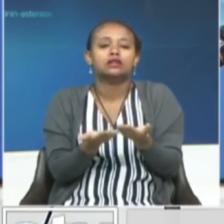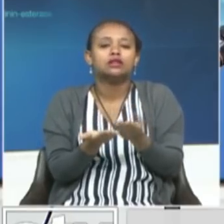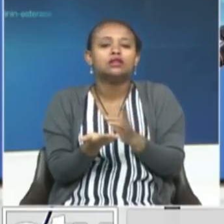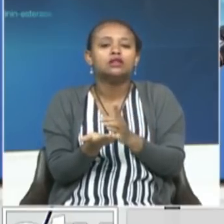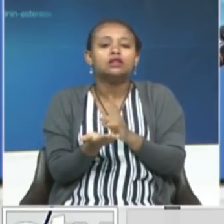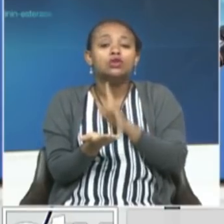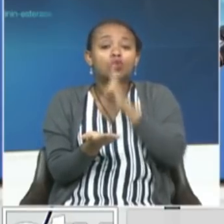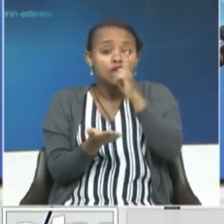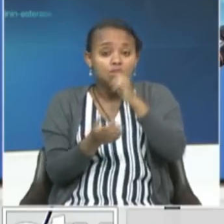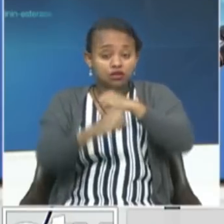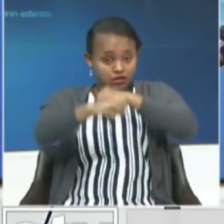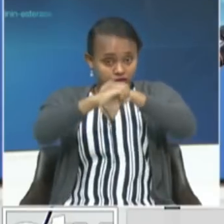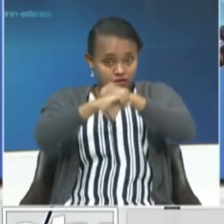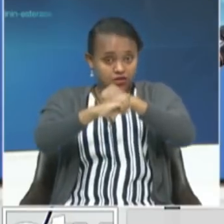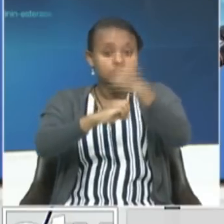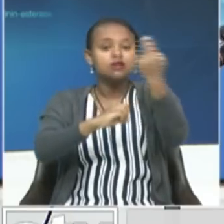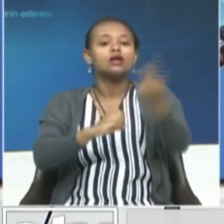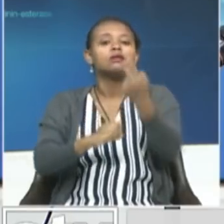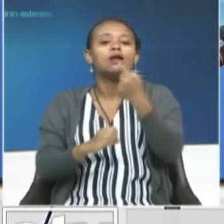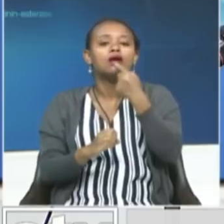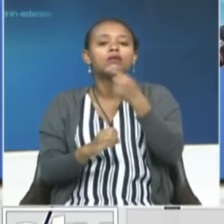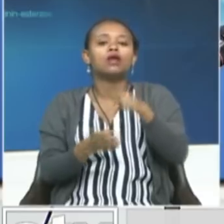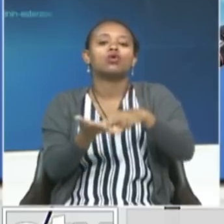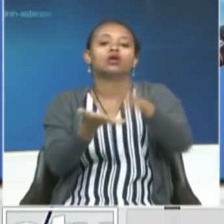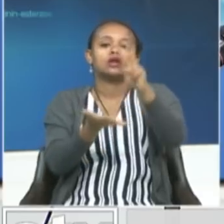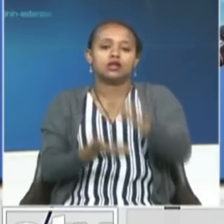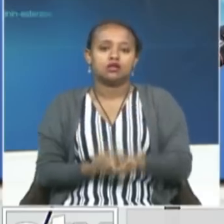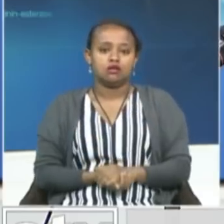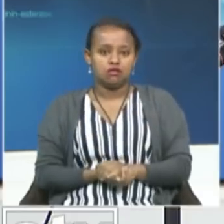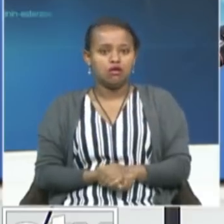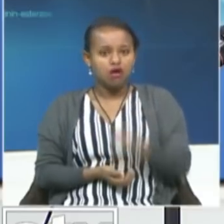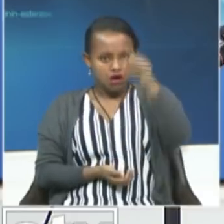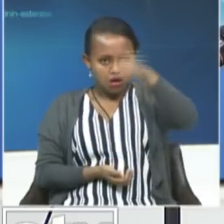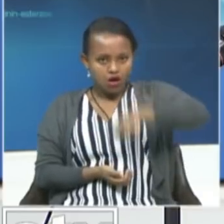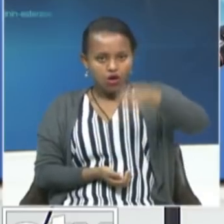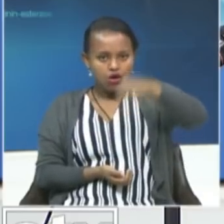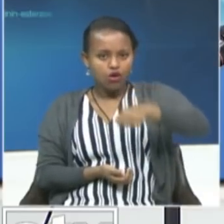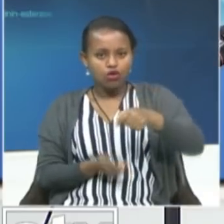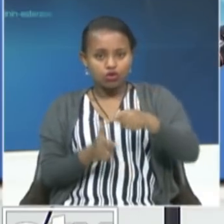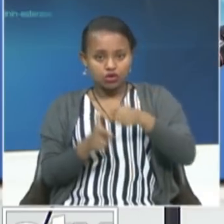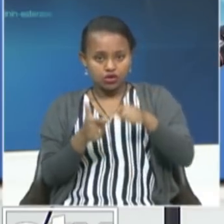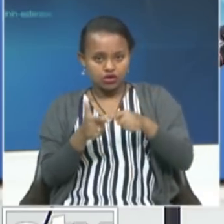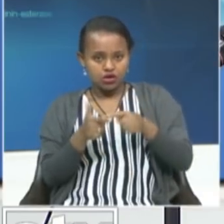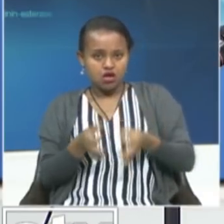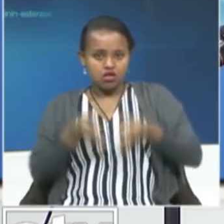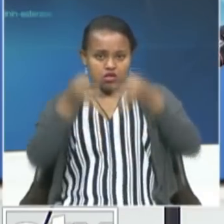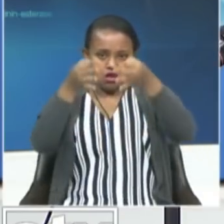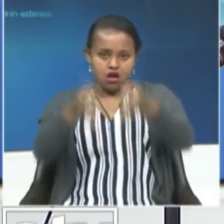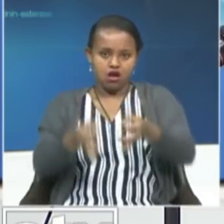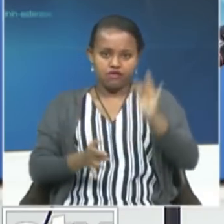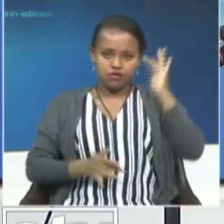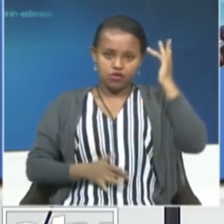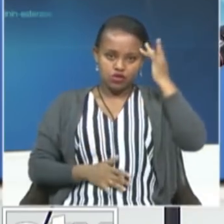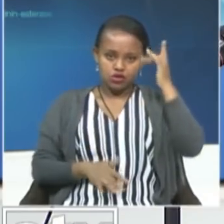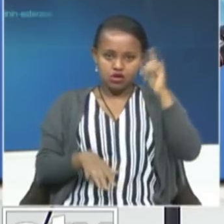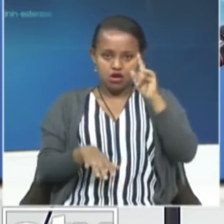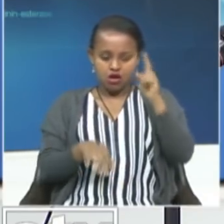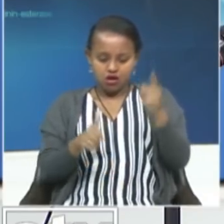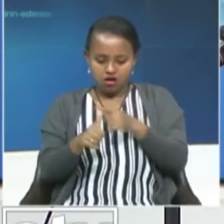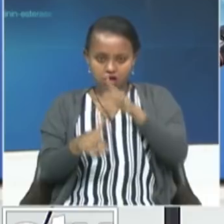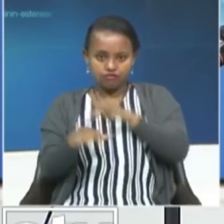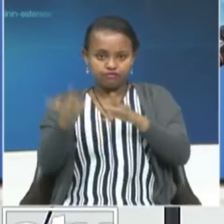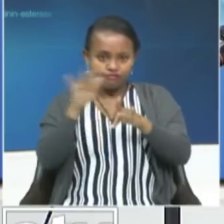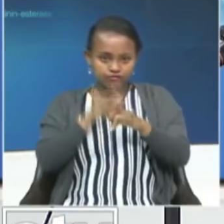እውነት ለመከላከል ይጠቅማሉ ከሚለው እንነሳ እስኪ። አዎ እንግዲህ የተላላፊ በሽታዎች አንደኛ በንክኪ ነው፣